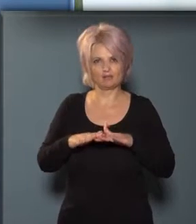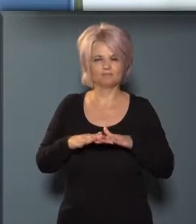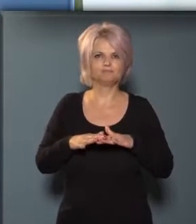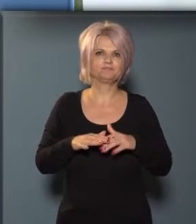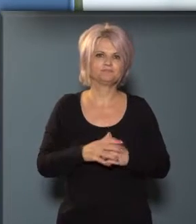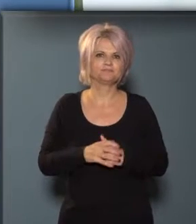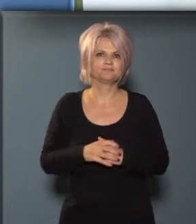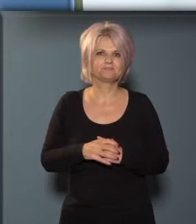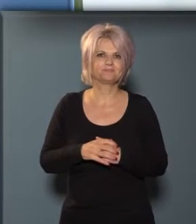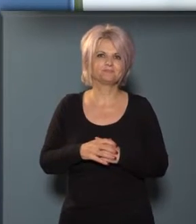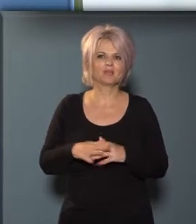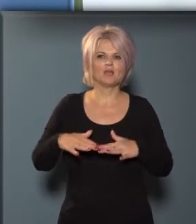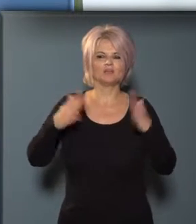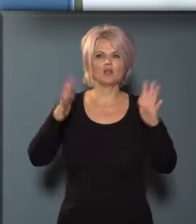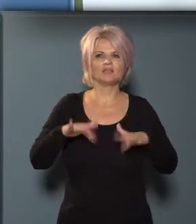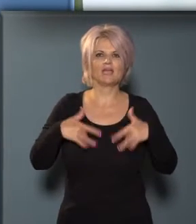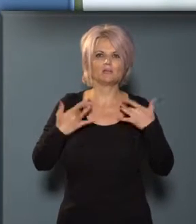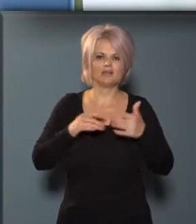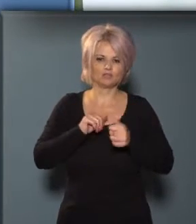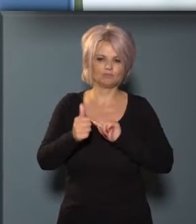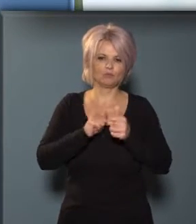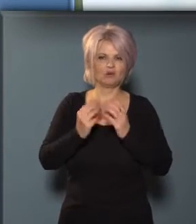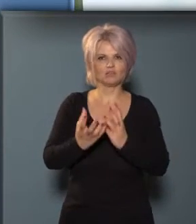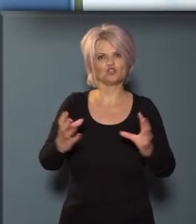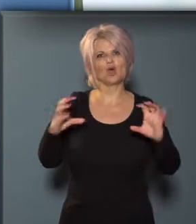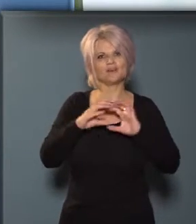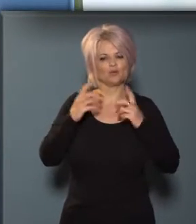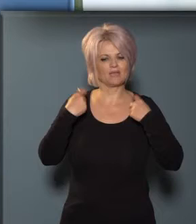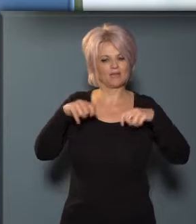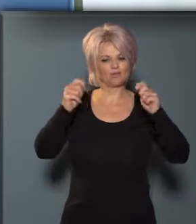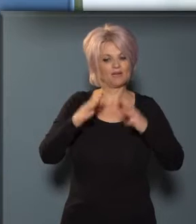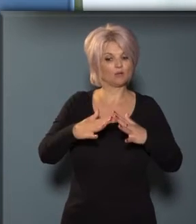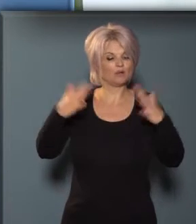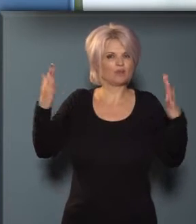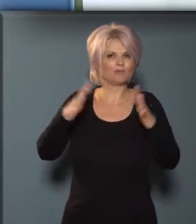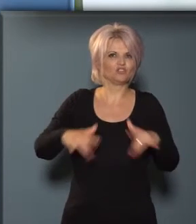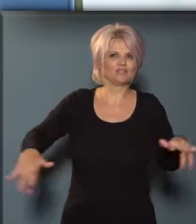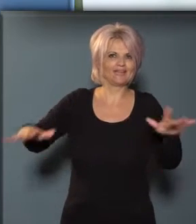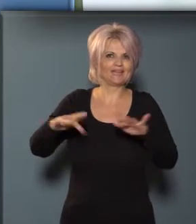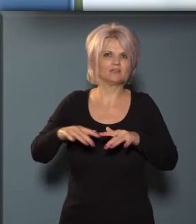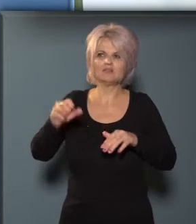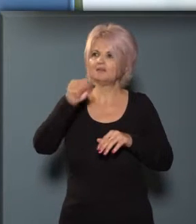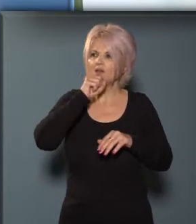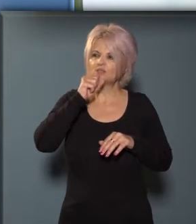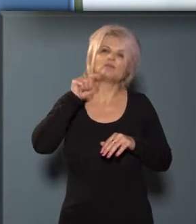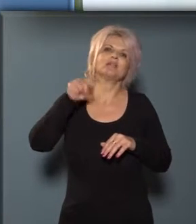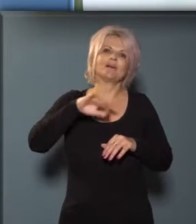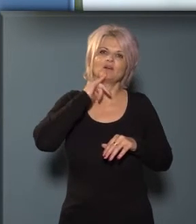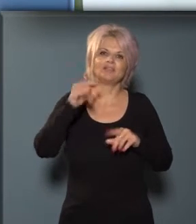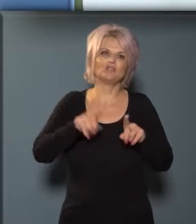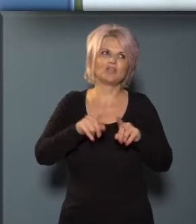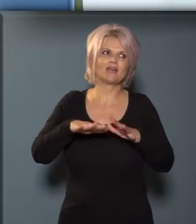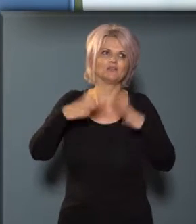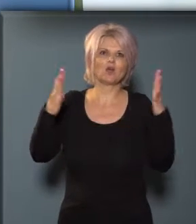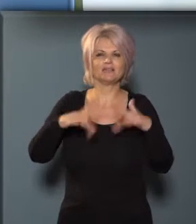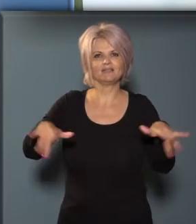és a gyerekeknek meg nagy élmény maga a sportcsarnok, az épület, ez a hatalmas nagy tér, hiszen az óvodában nincs ilyen nagy tér,